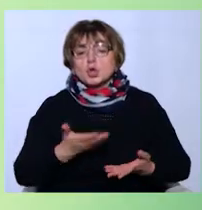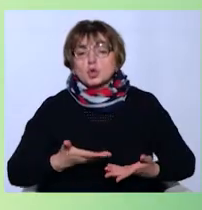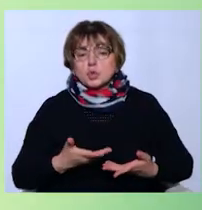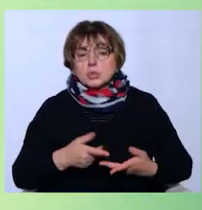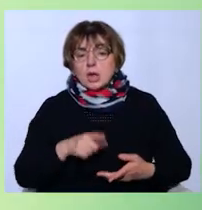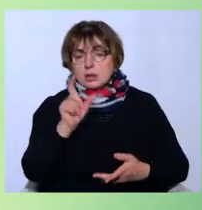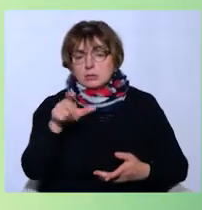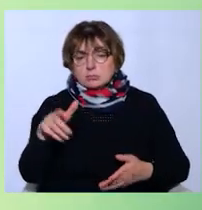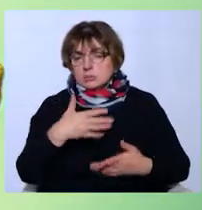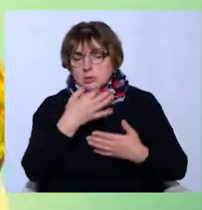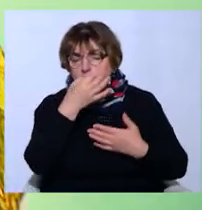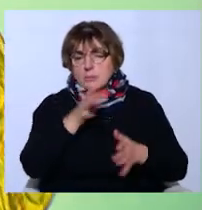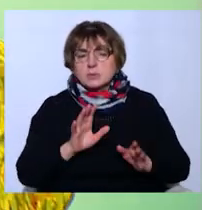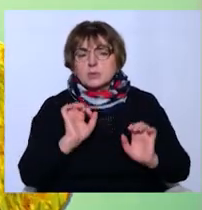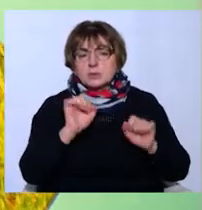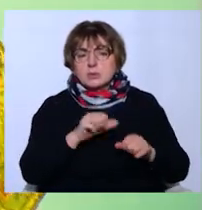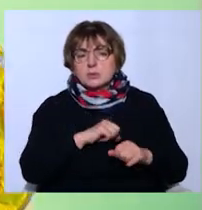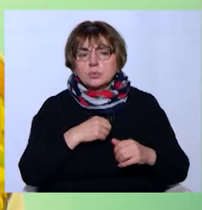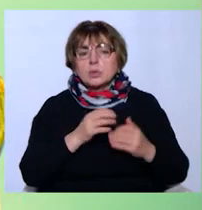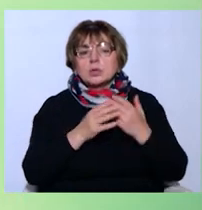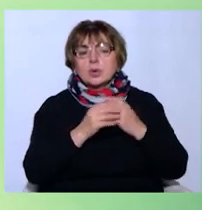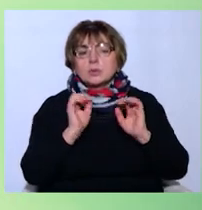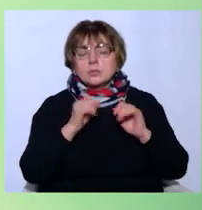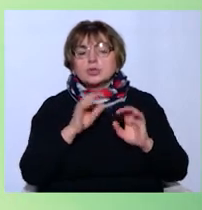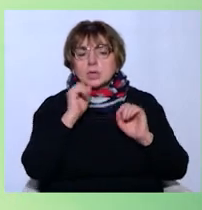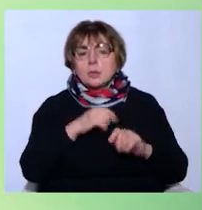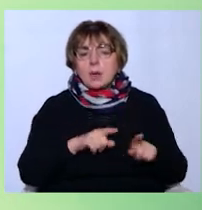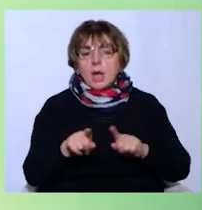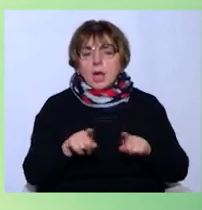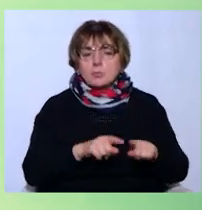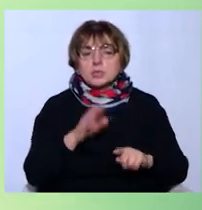რომელიც მოძრაობს. შეიძლება საგნები ამოძრაოს წყალმა,